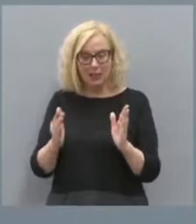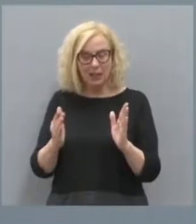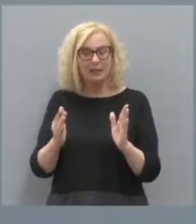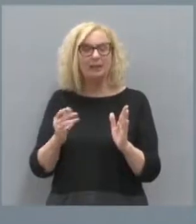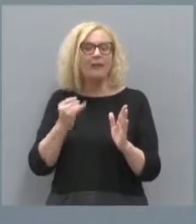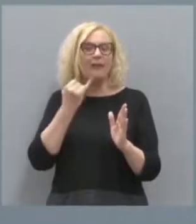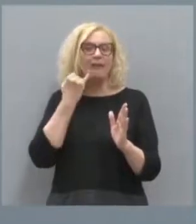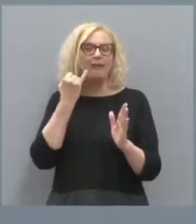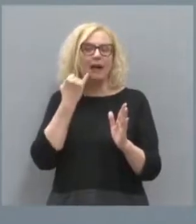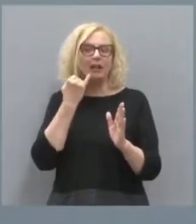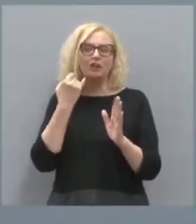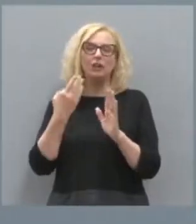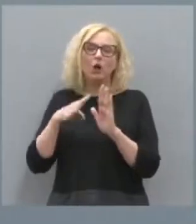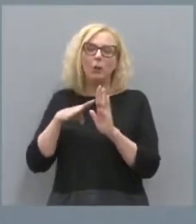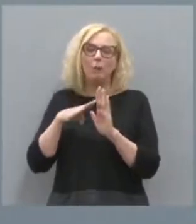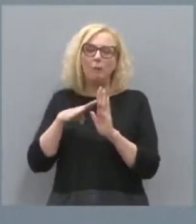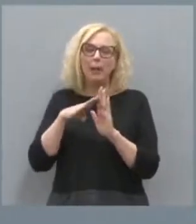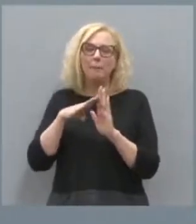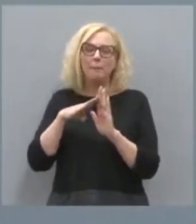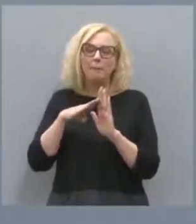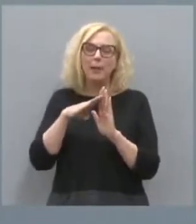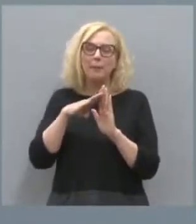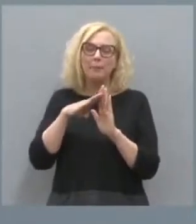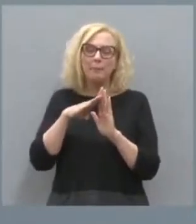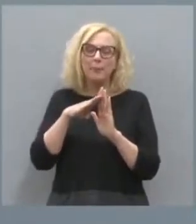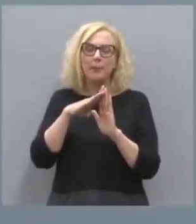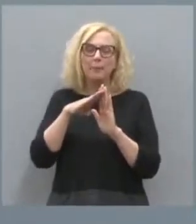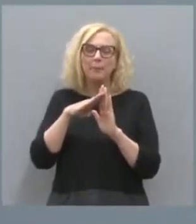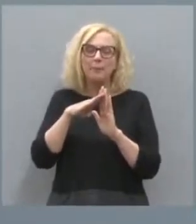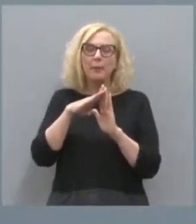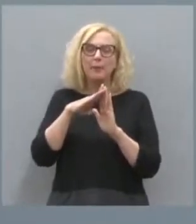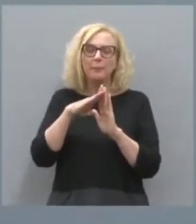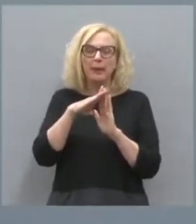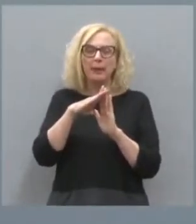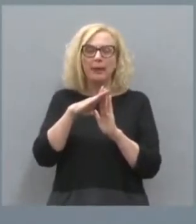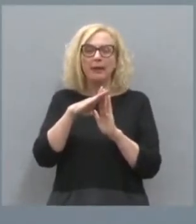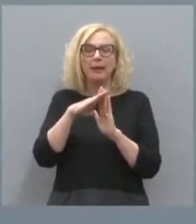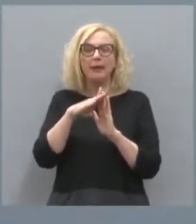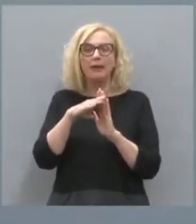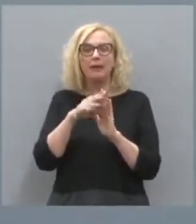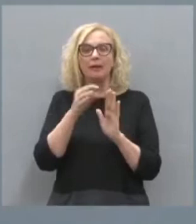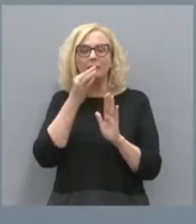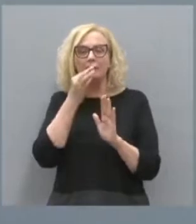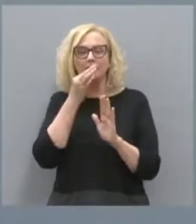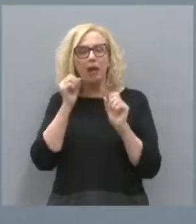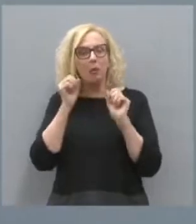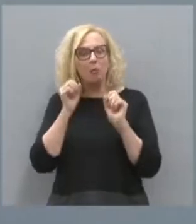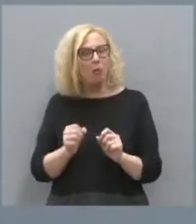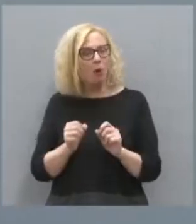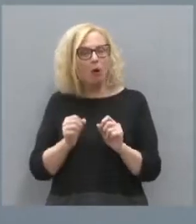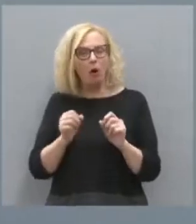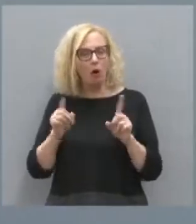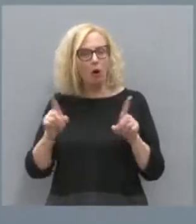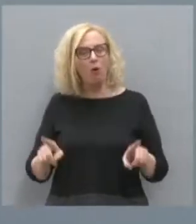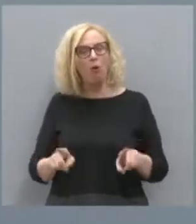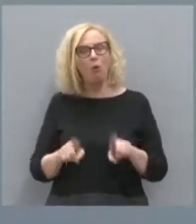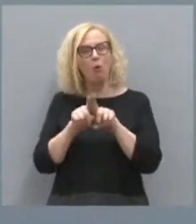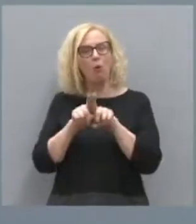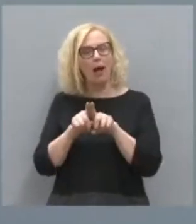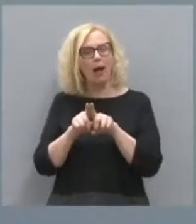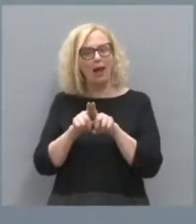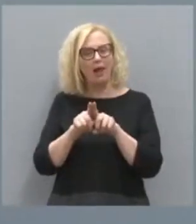e che ci porti a su quello che sta succedendo è che nel nei territori limitrofi